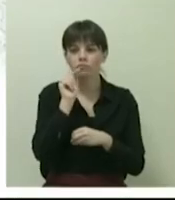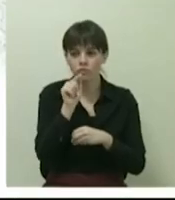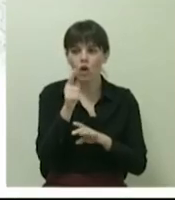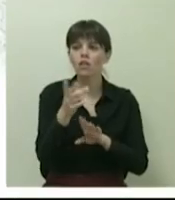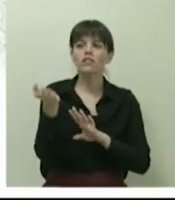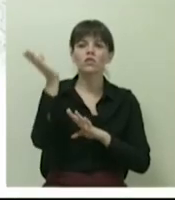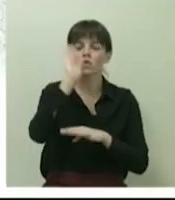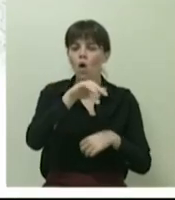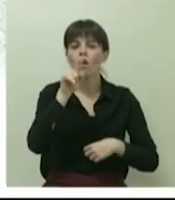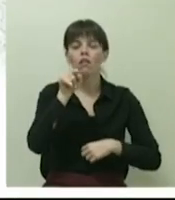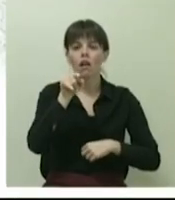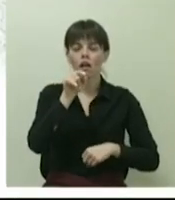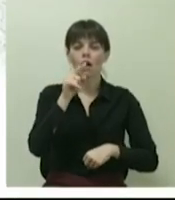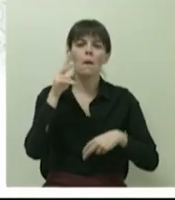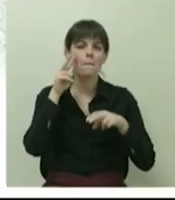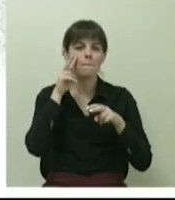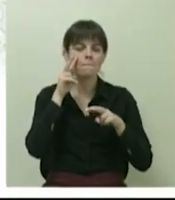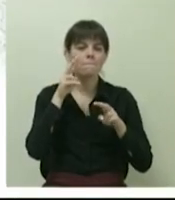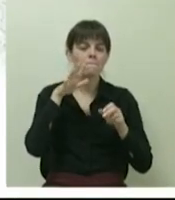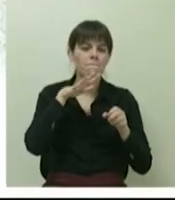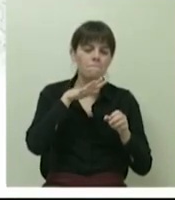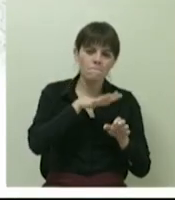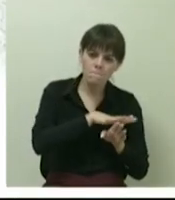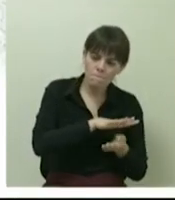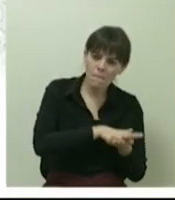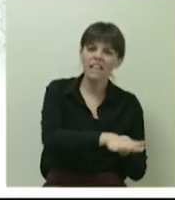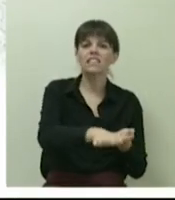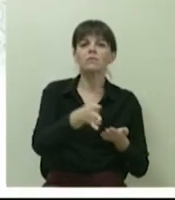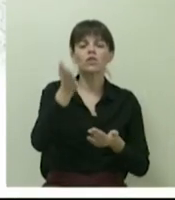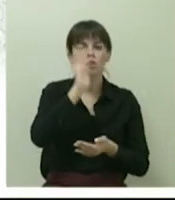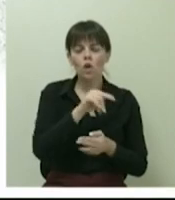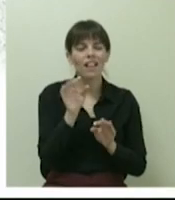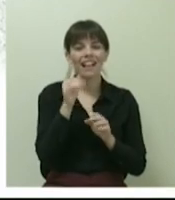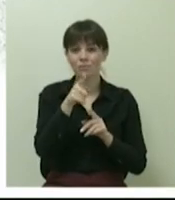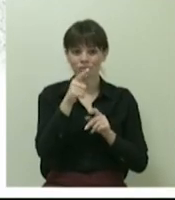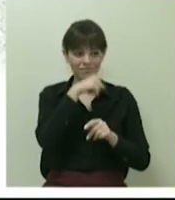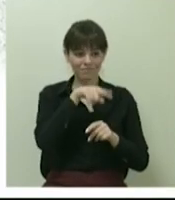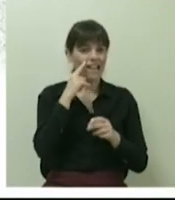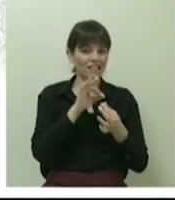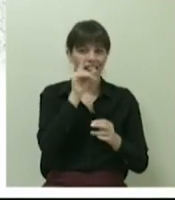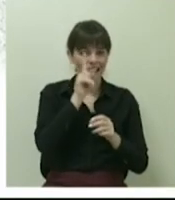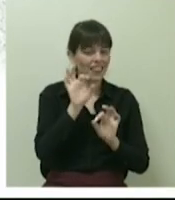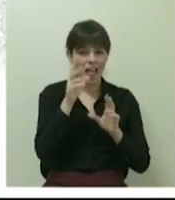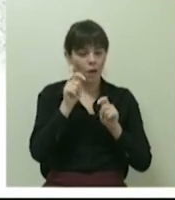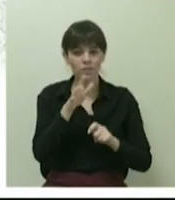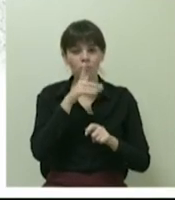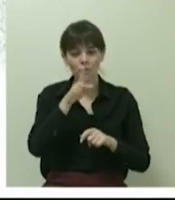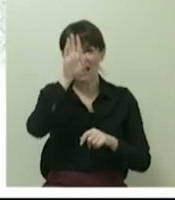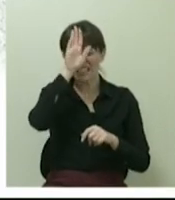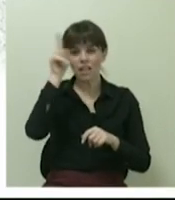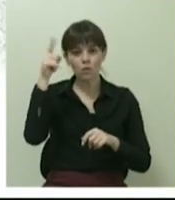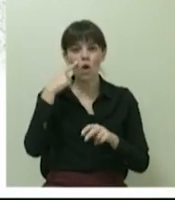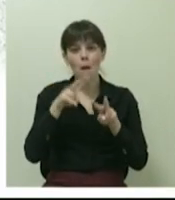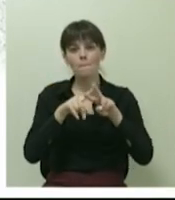Ondan sonra işte bastırılmış falan. Gericiler ilk ne yapmış bunlar biliyor musunuz? Şeyde, İstanbul'da Maçka'da